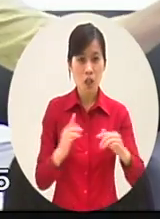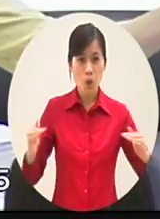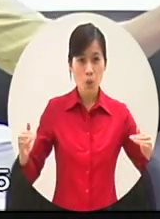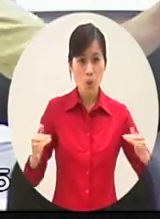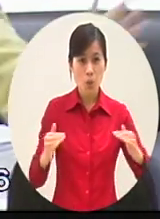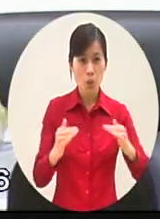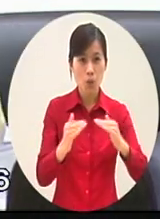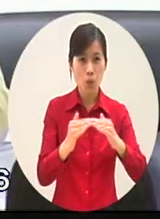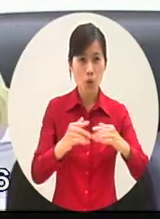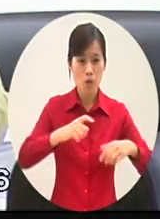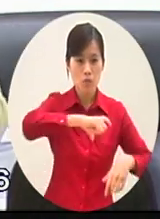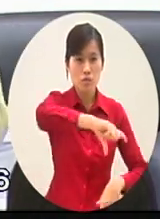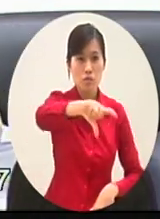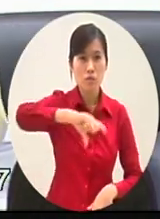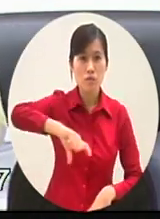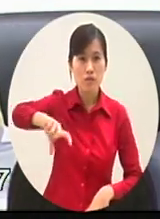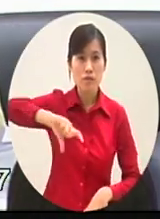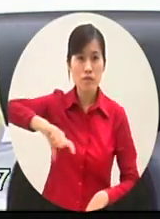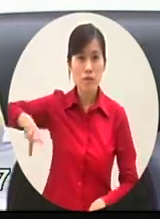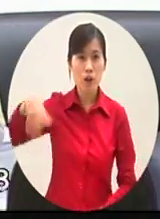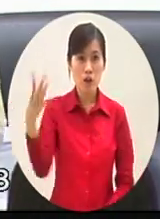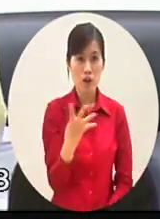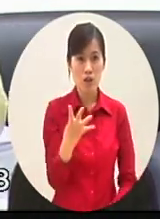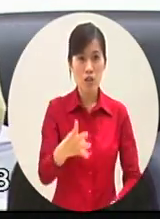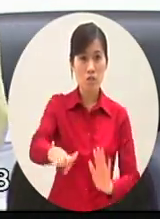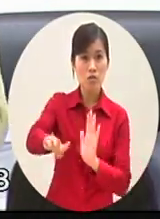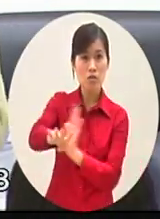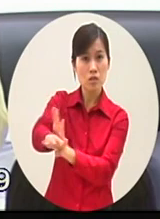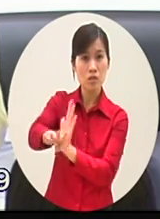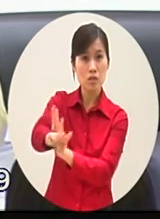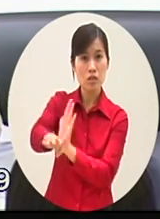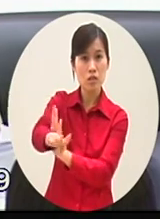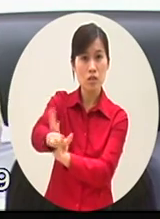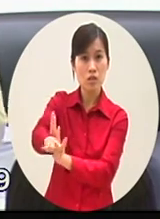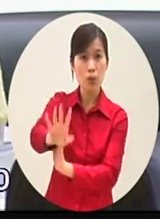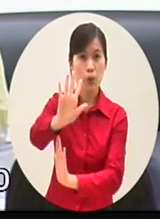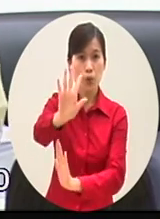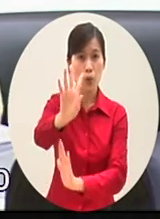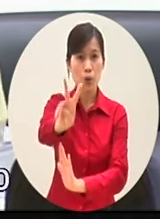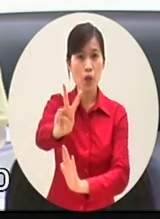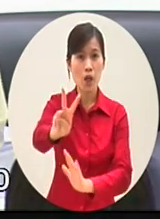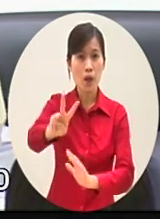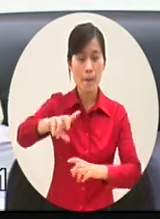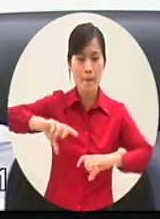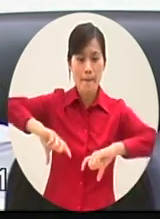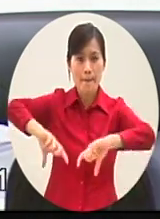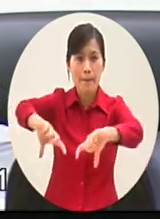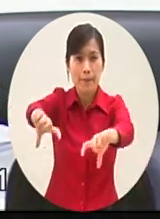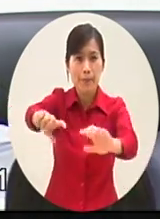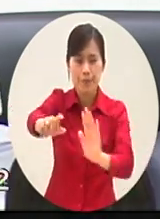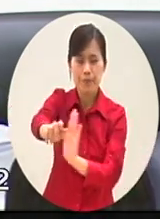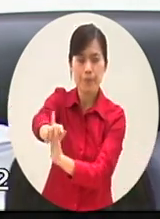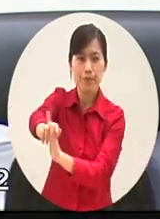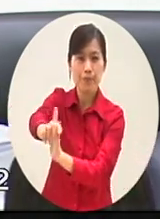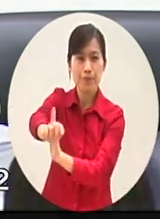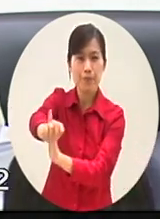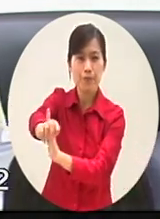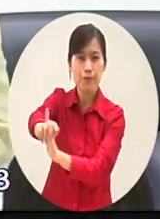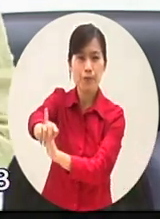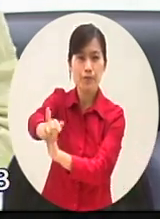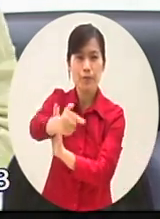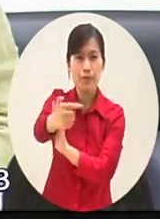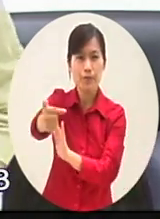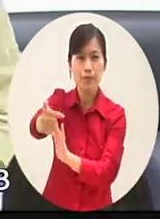总共有四条线道，在我们的右侧的那里有两条线道的最右边，最右边那个线道